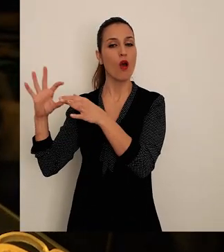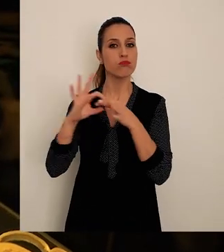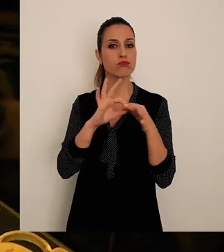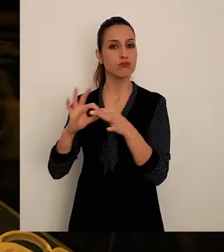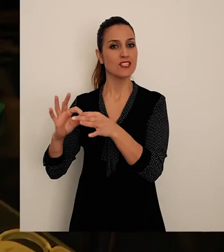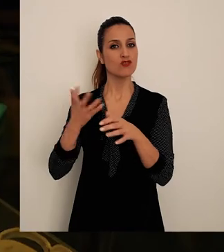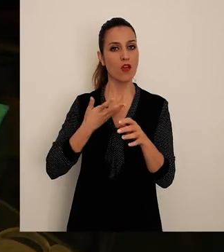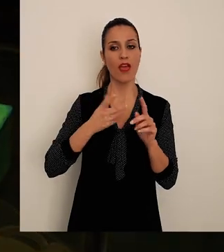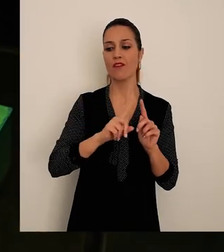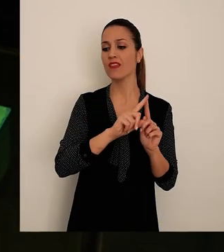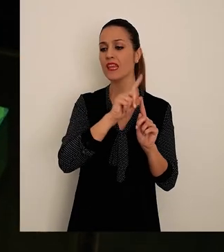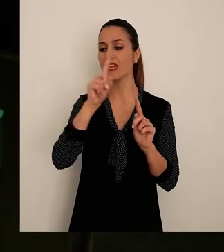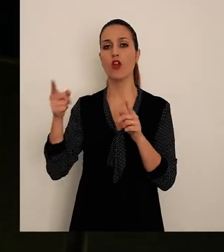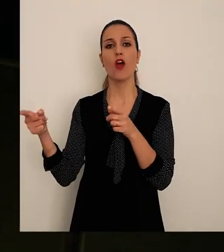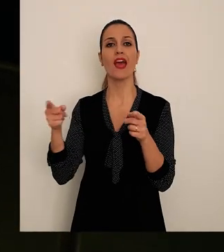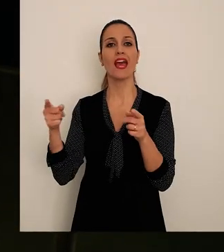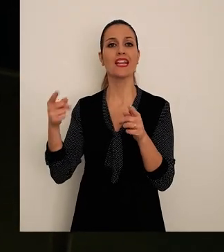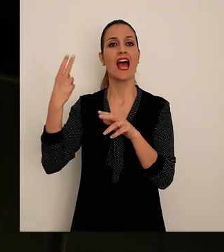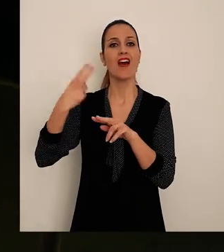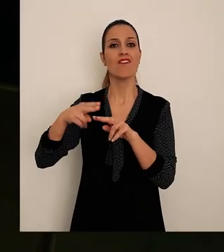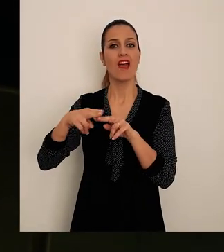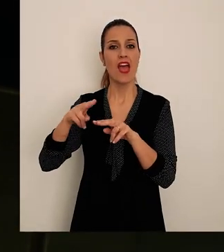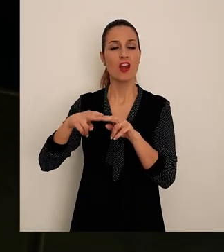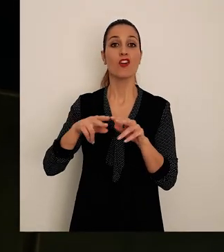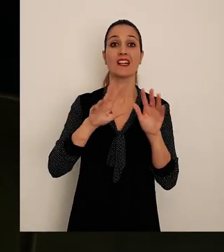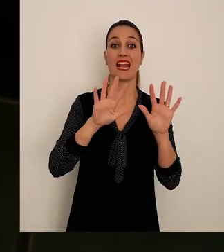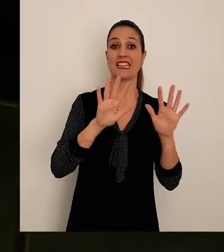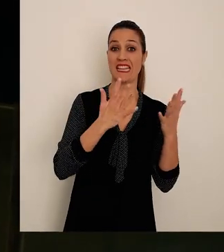del ferro, tra il X e l'VIII secolo a.C.